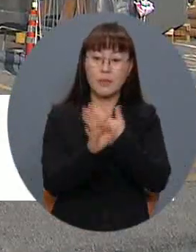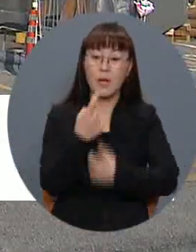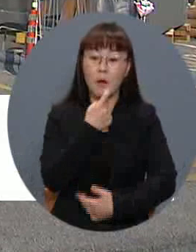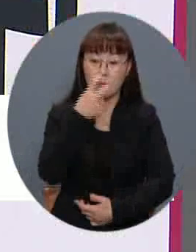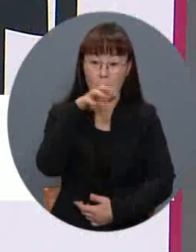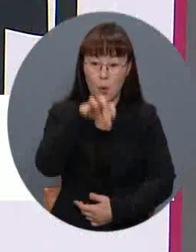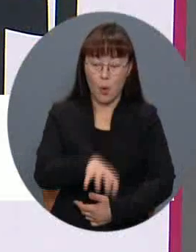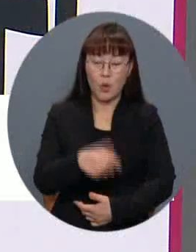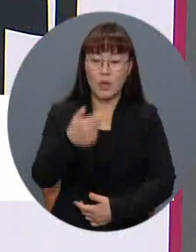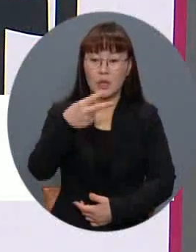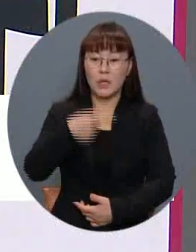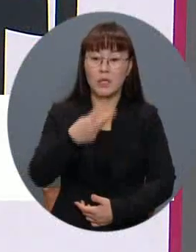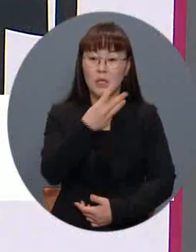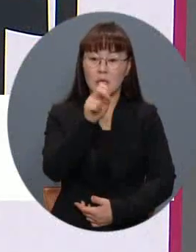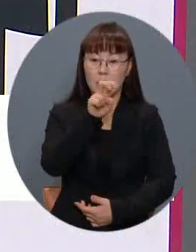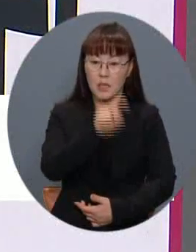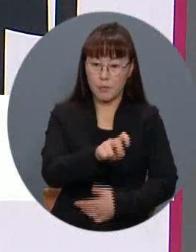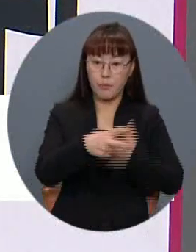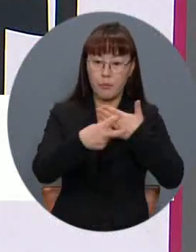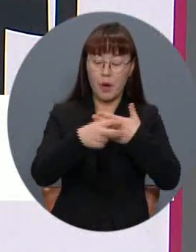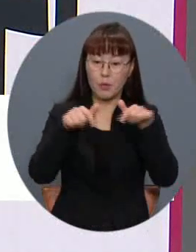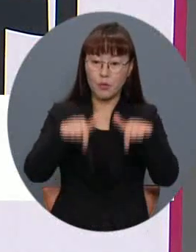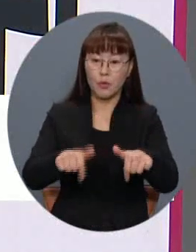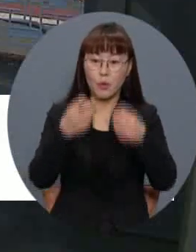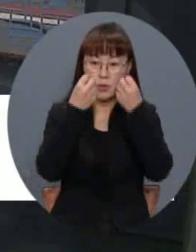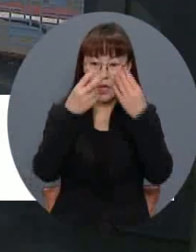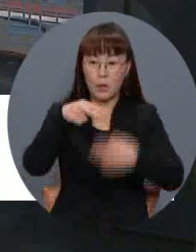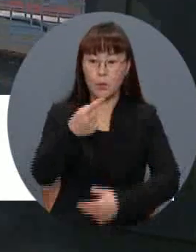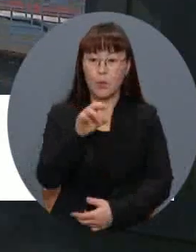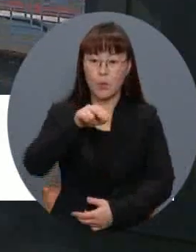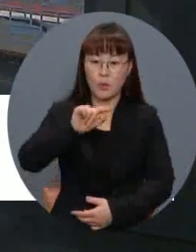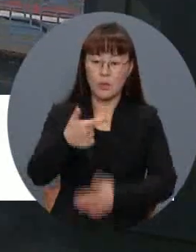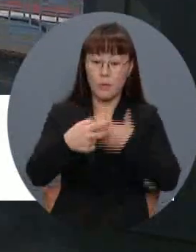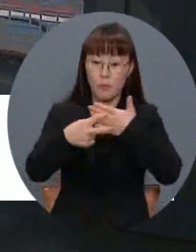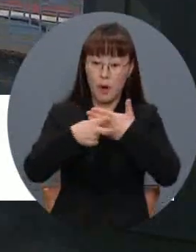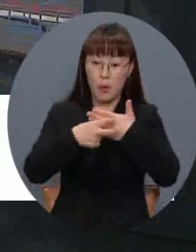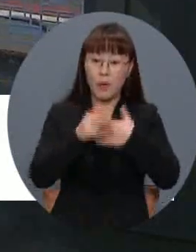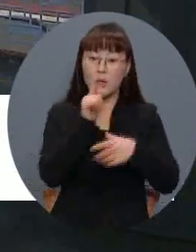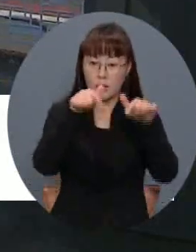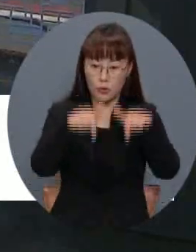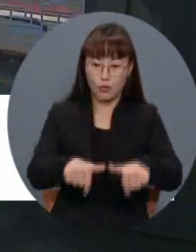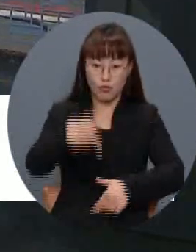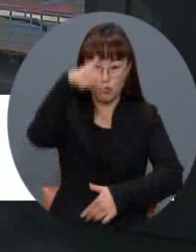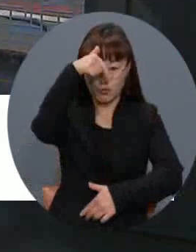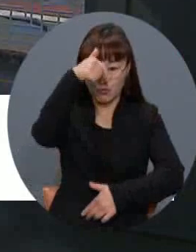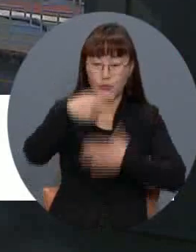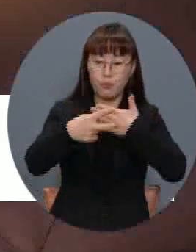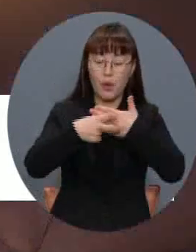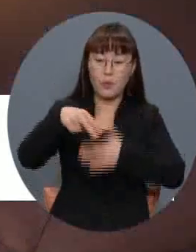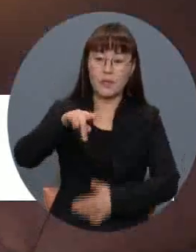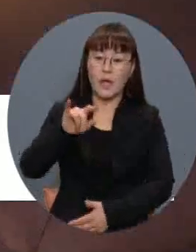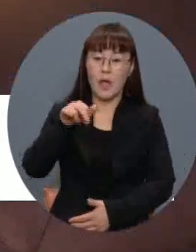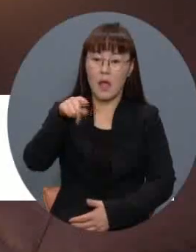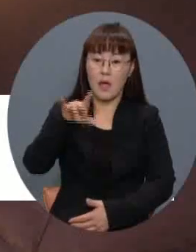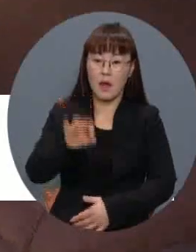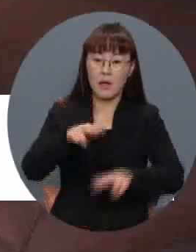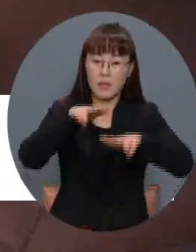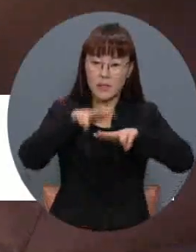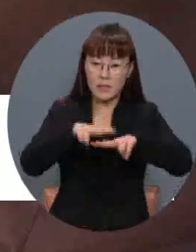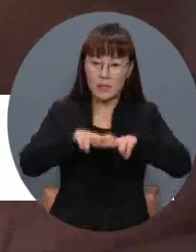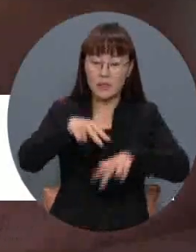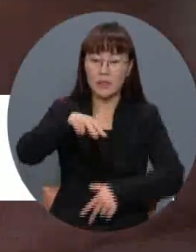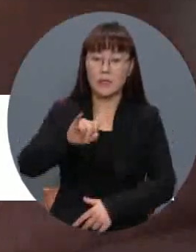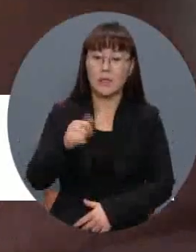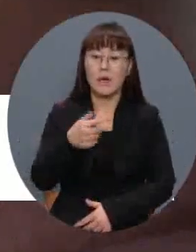남구 드림병원을 비롯해 서구 세동산병원, 달서구 구병원, 세강병원, 진천 신라병원